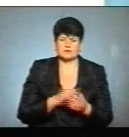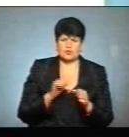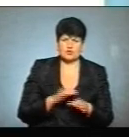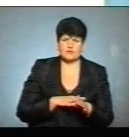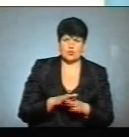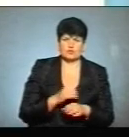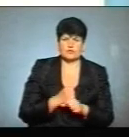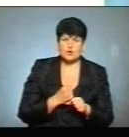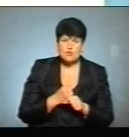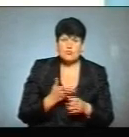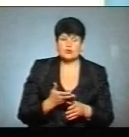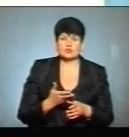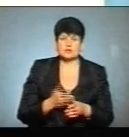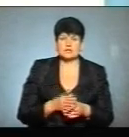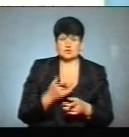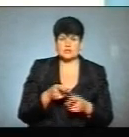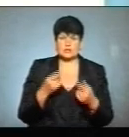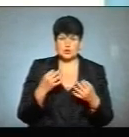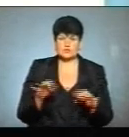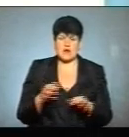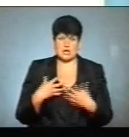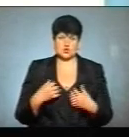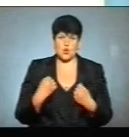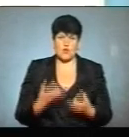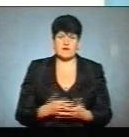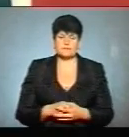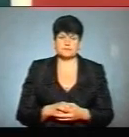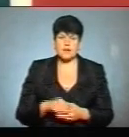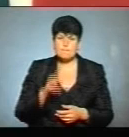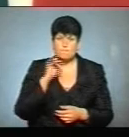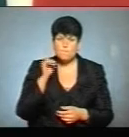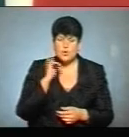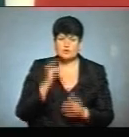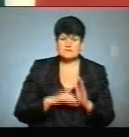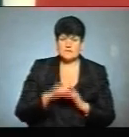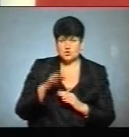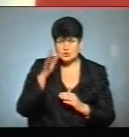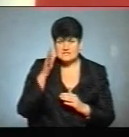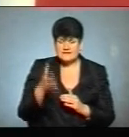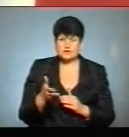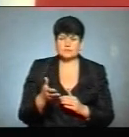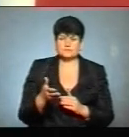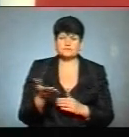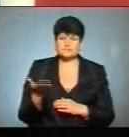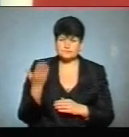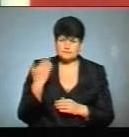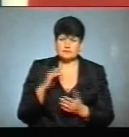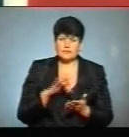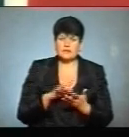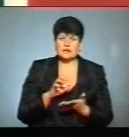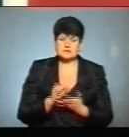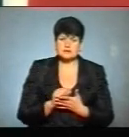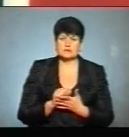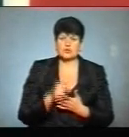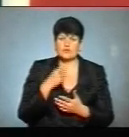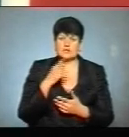роботу, якщо надзвичайно дозволяє її здоров'я. Молодь з вищою освітою раніше у центрі зайнятості